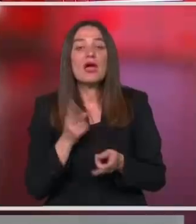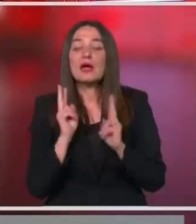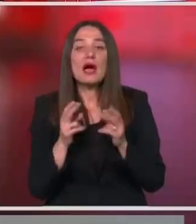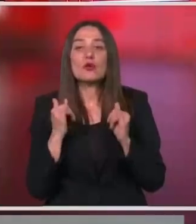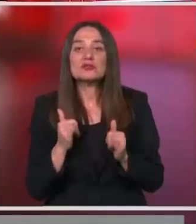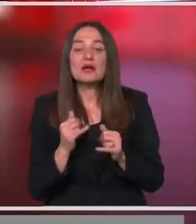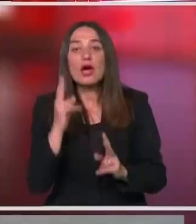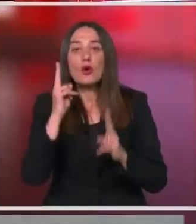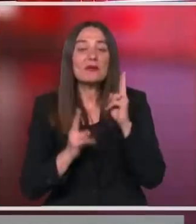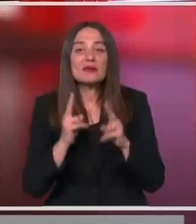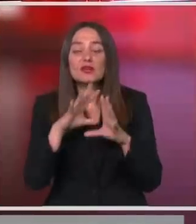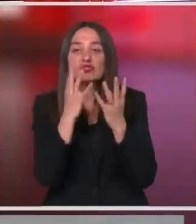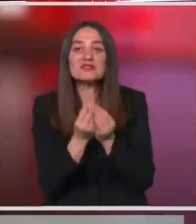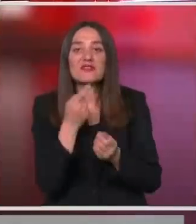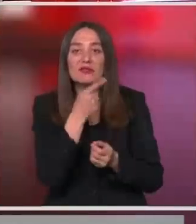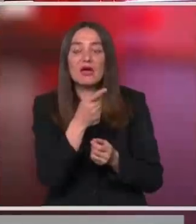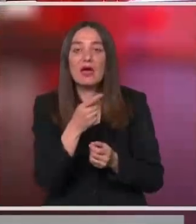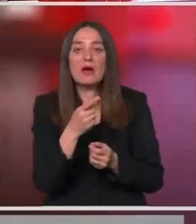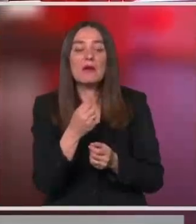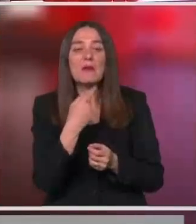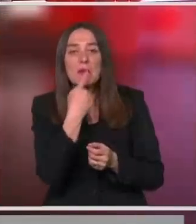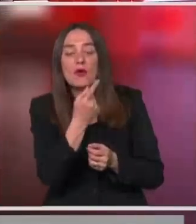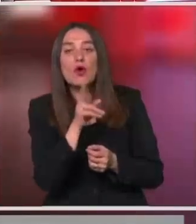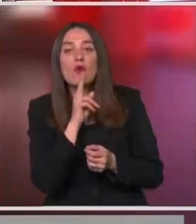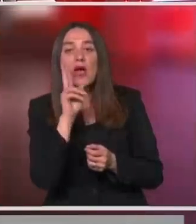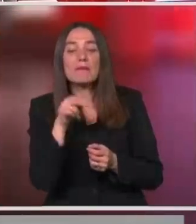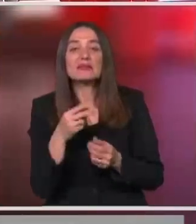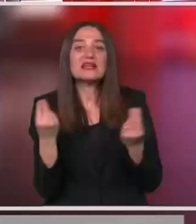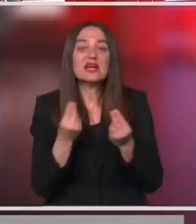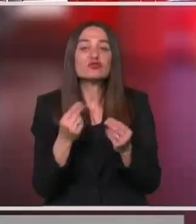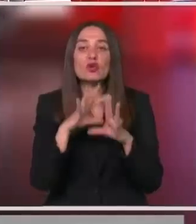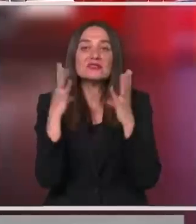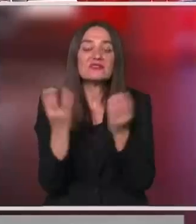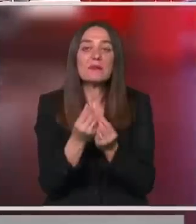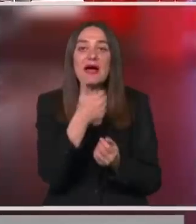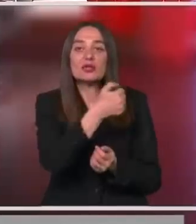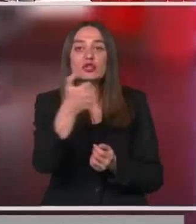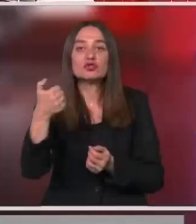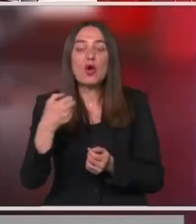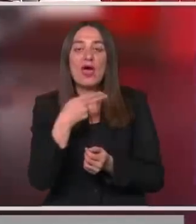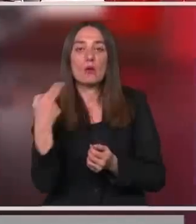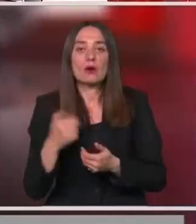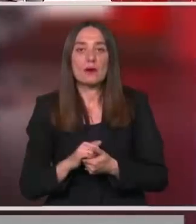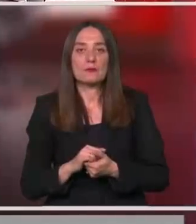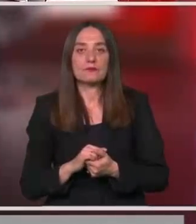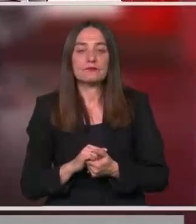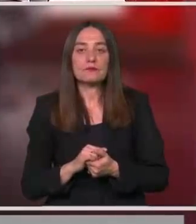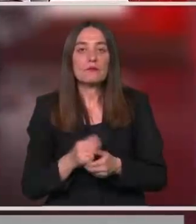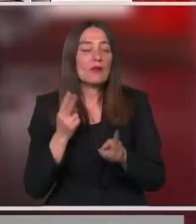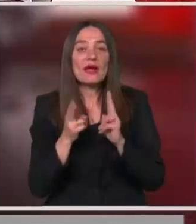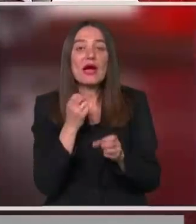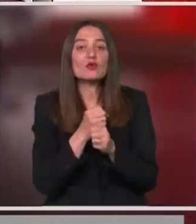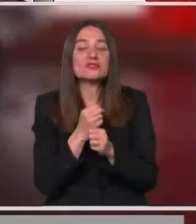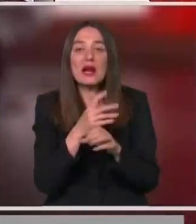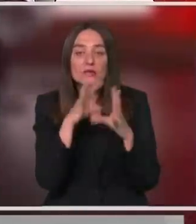sada komentarišete sve te opaske koje imate, zašto svima 100 eura? Kako ste radili